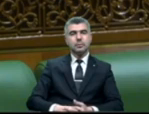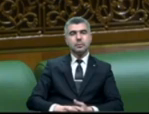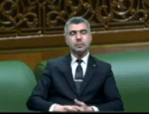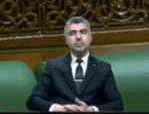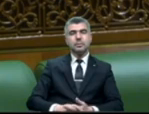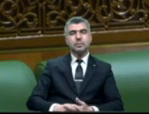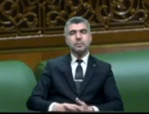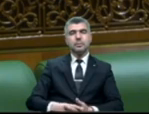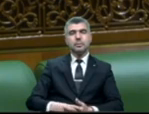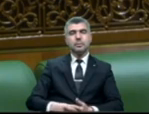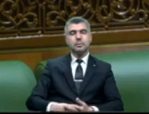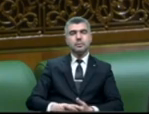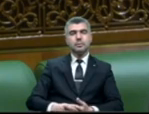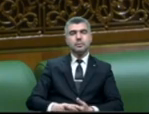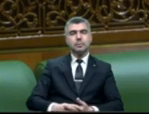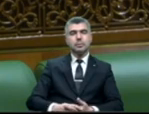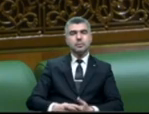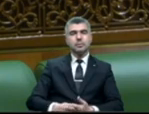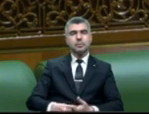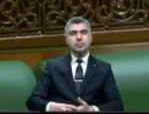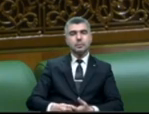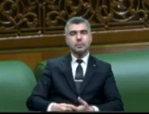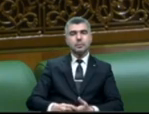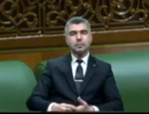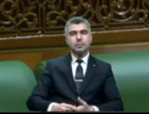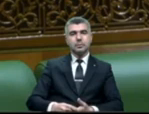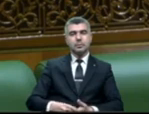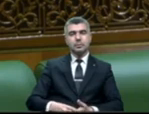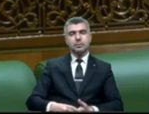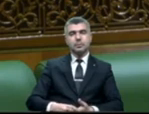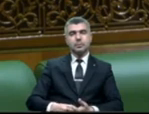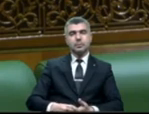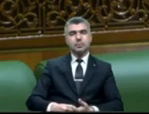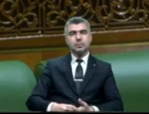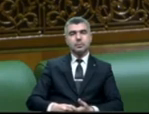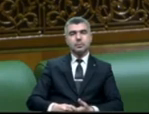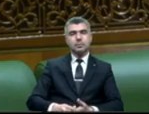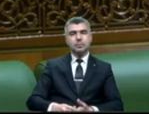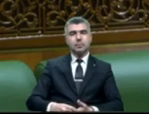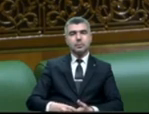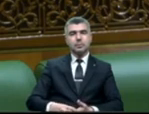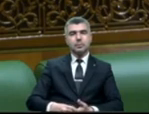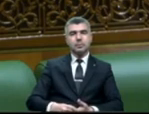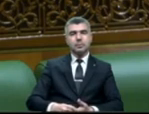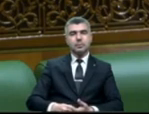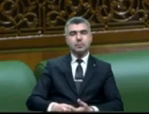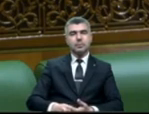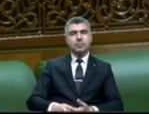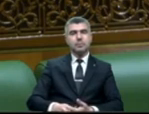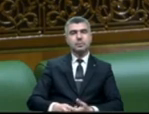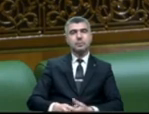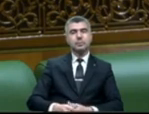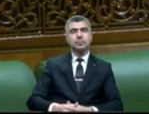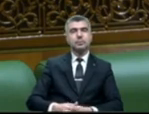ذي ساعاتها، شين ماشي سير الجفاف هو، شين غير الجفاف دائم 30 عام، شين ندير الجفاف موانا، شين نخزن من سن